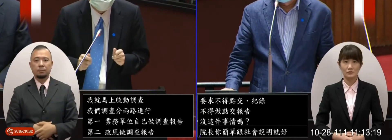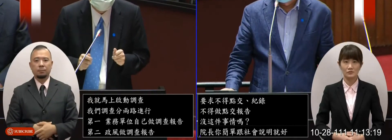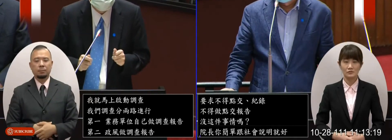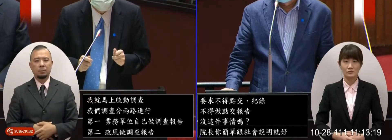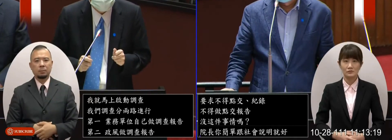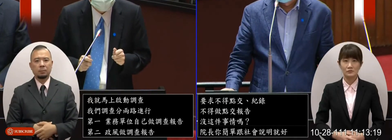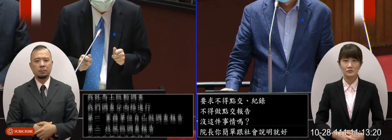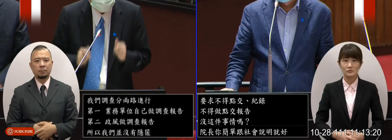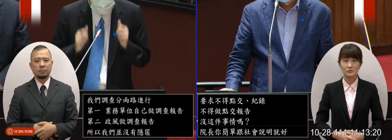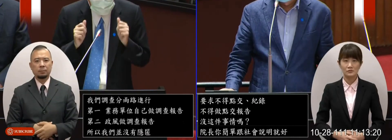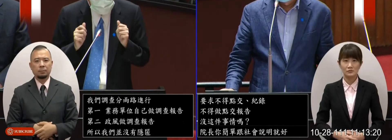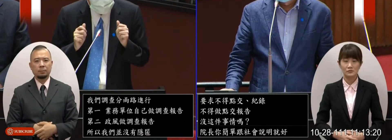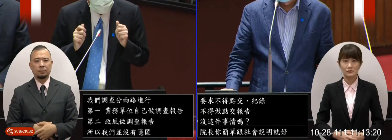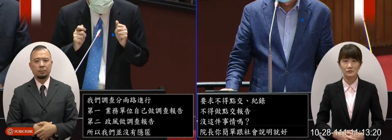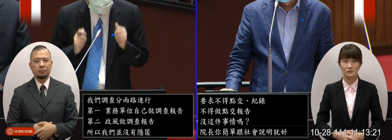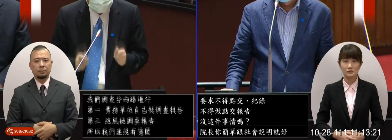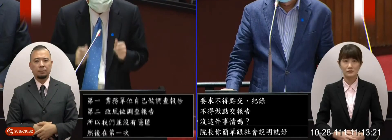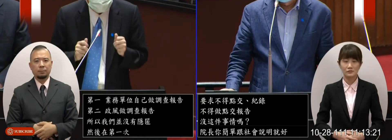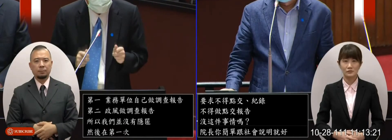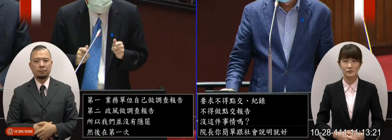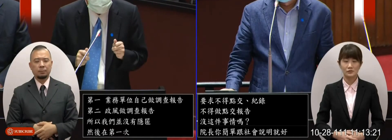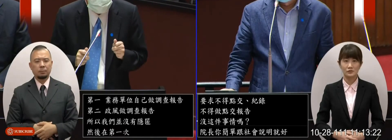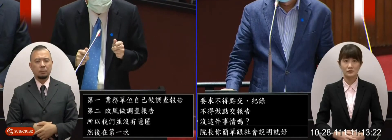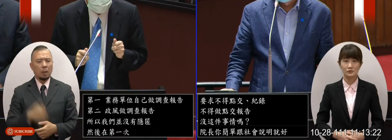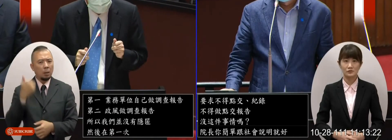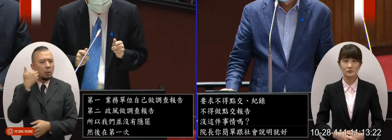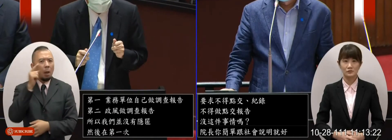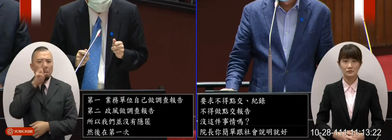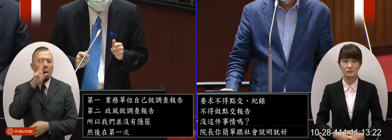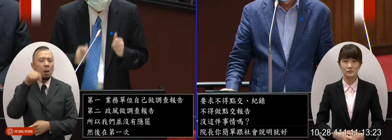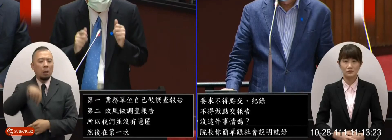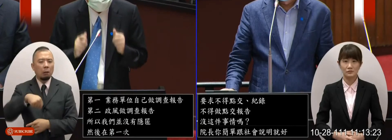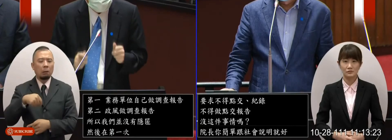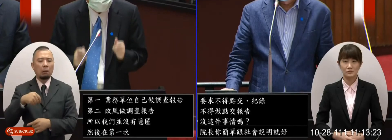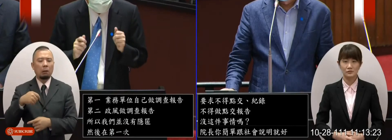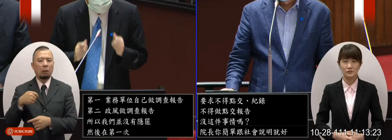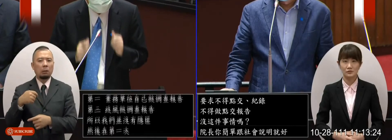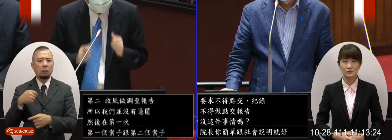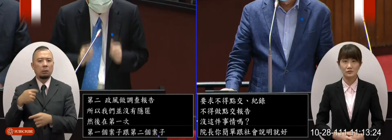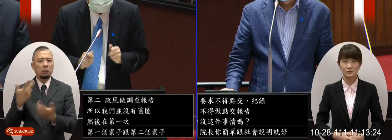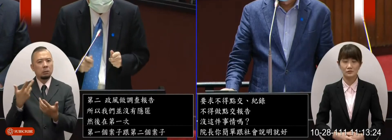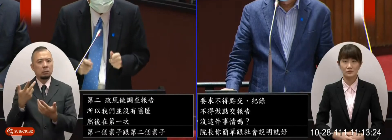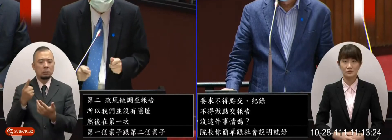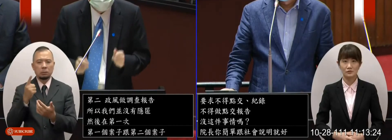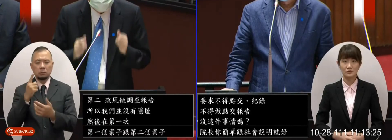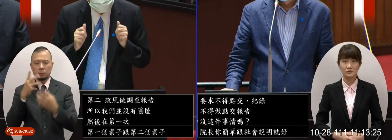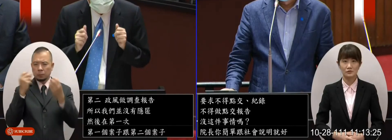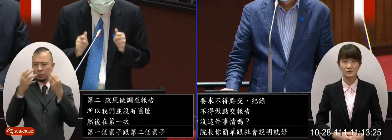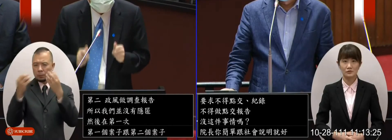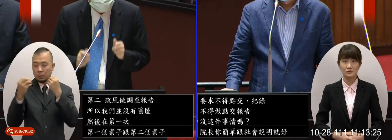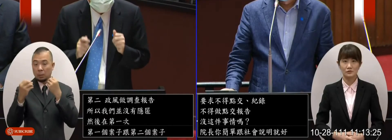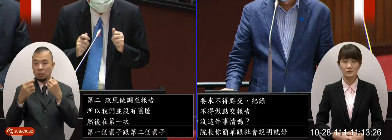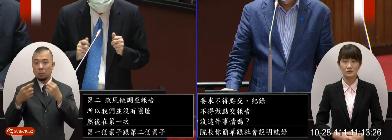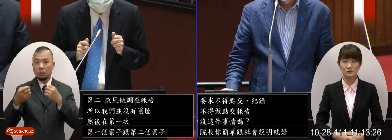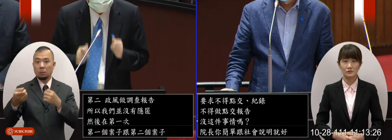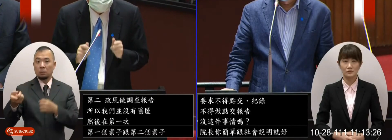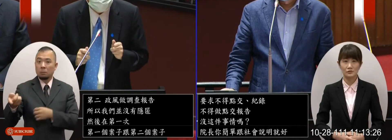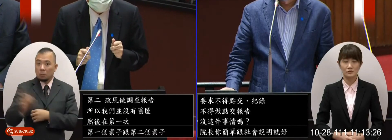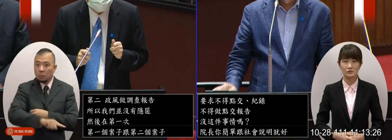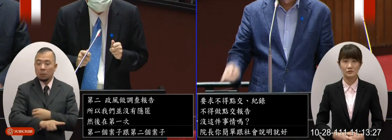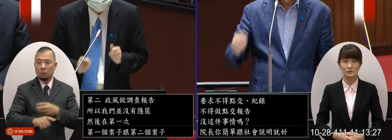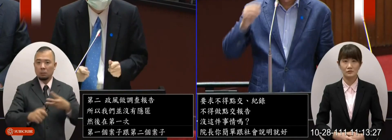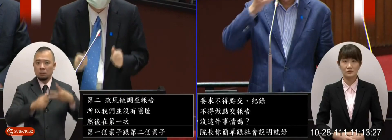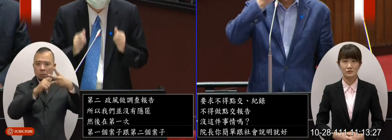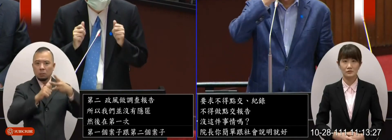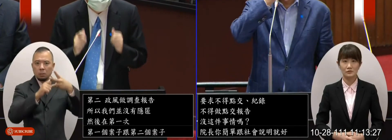认这一个责任的归属，但是第三个案子我们可以确认责任的归